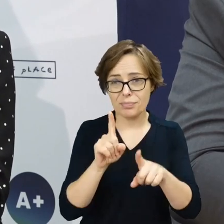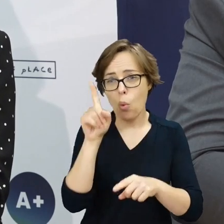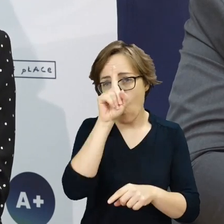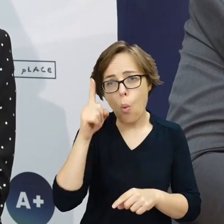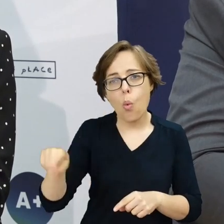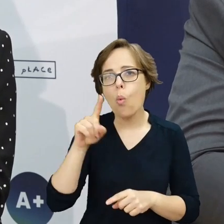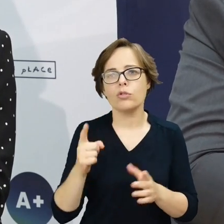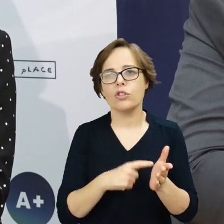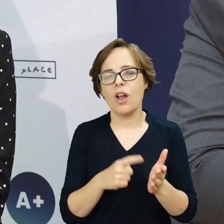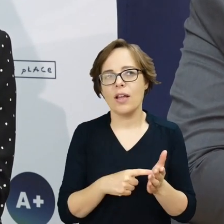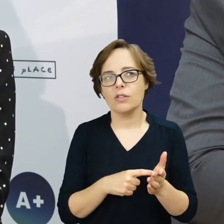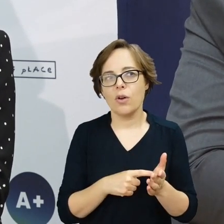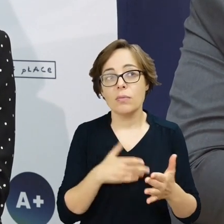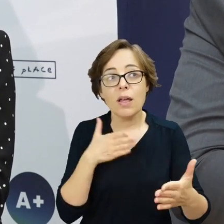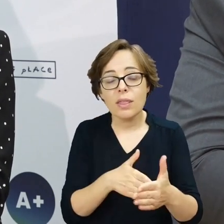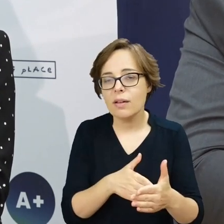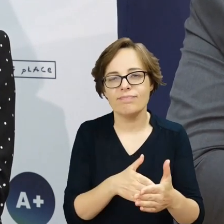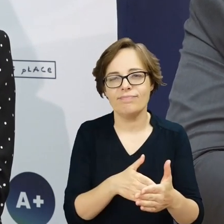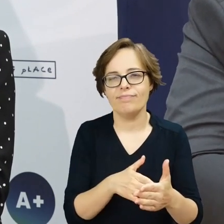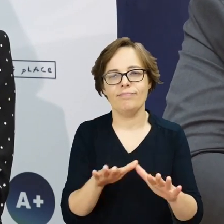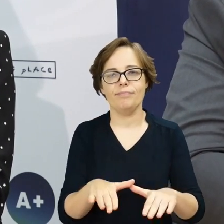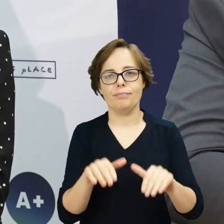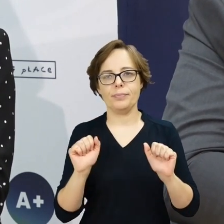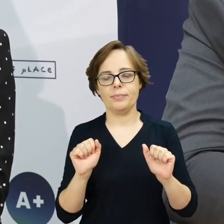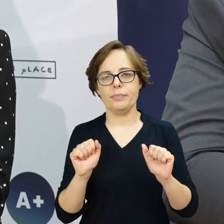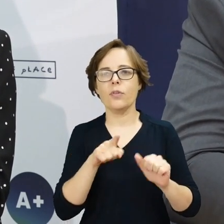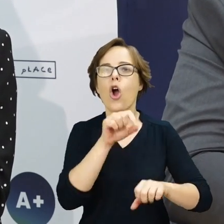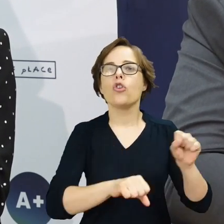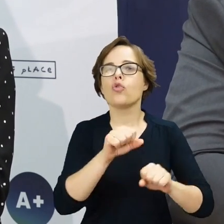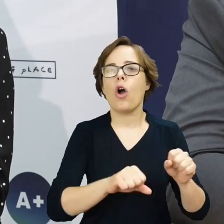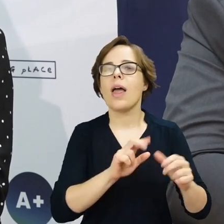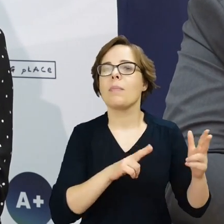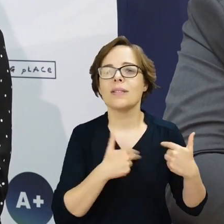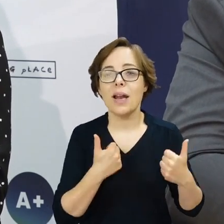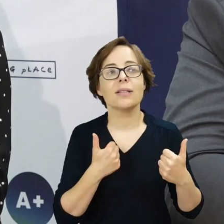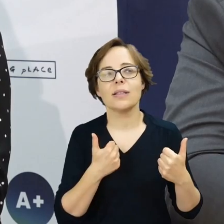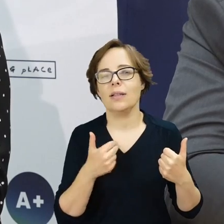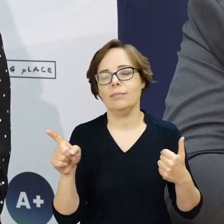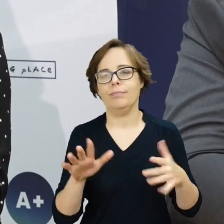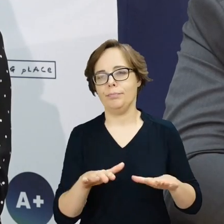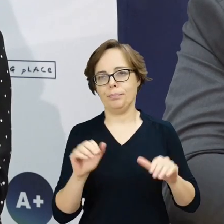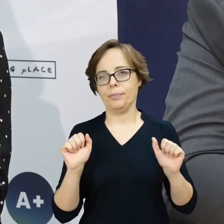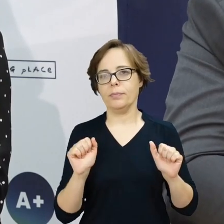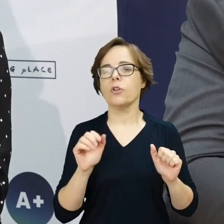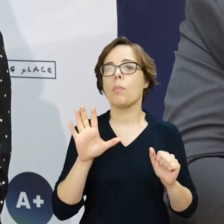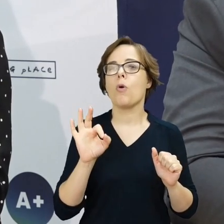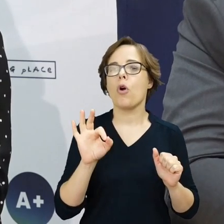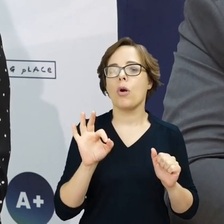wycofują się z postępowania przed sądem administracyjnym, bo czasami działa ten hamulc,